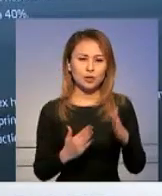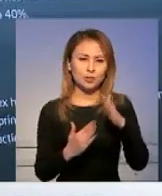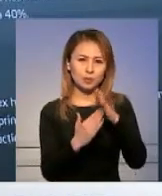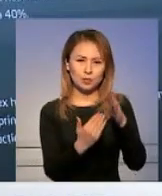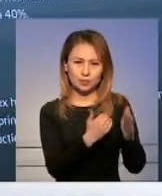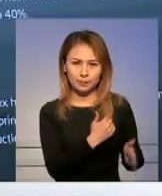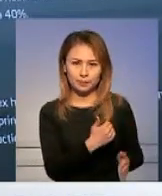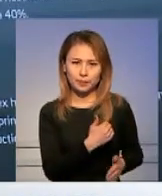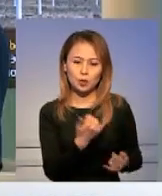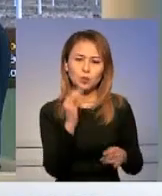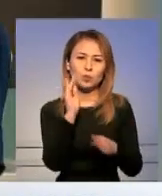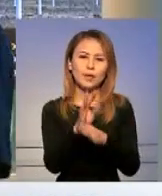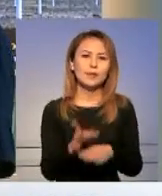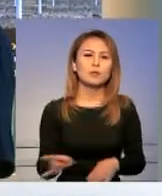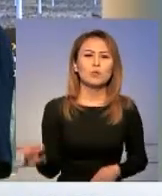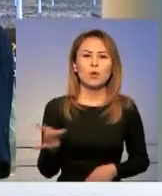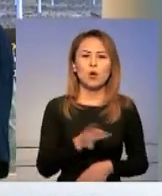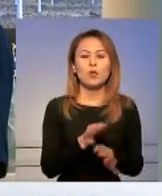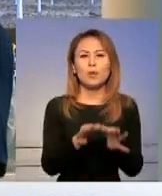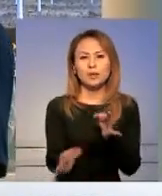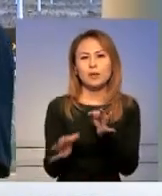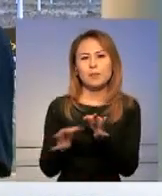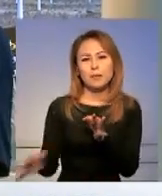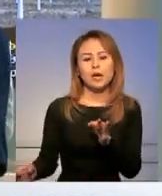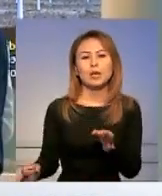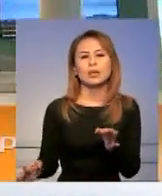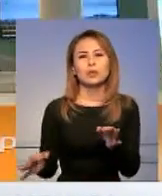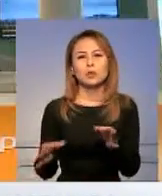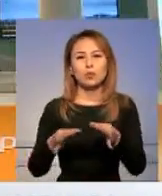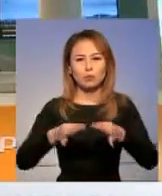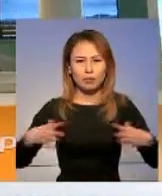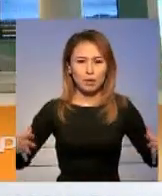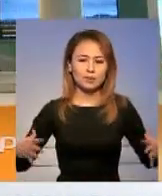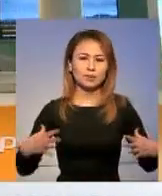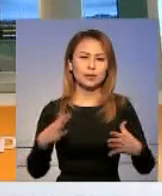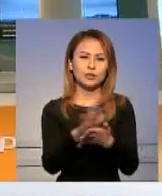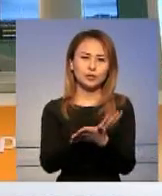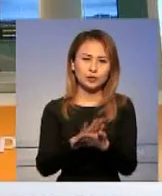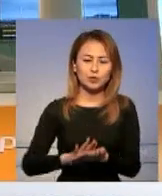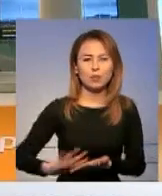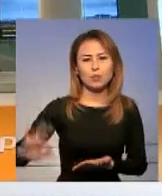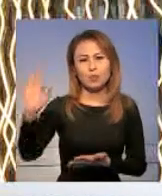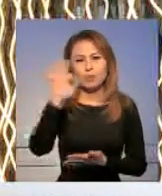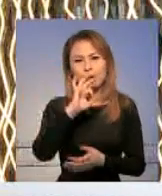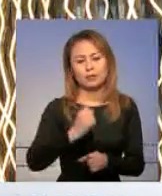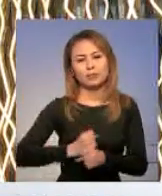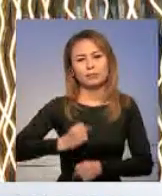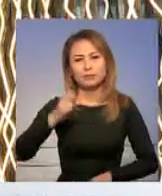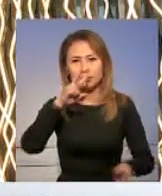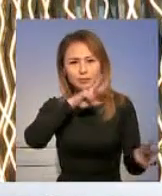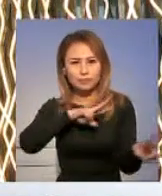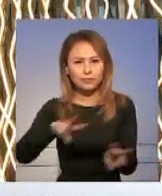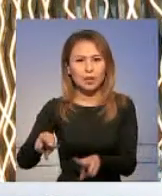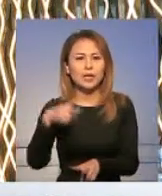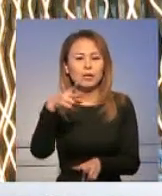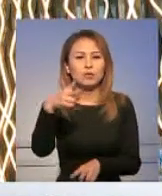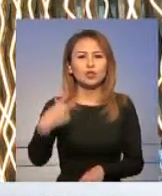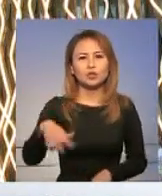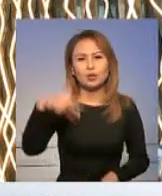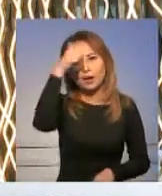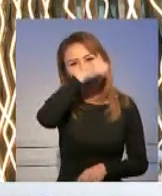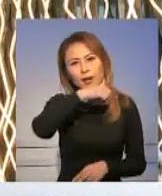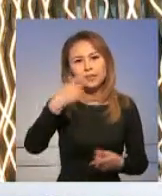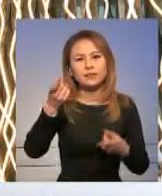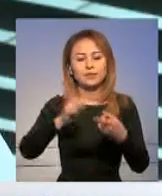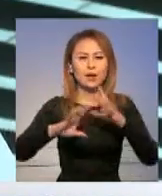3%-ға жеткізу көзделіп отыр. Сондай-ақ республика аумағындағы полигондардың санитарлық жағдайы қатаң бақылауға алынып, 2030 жылға